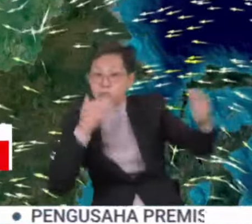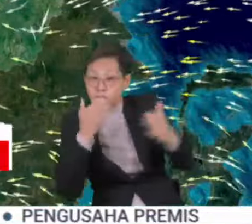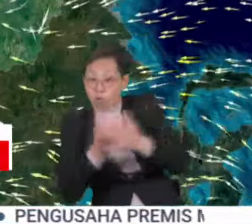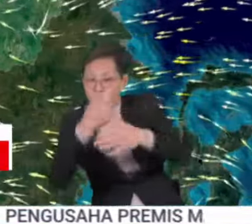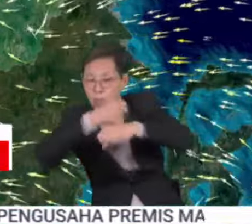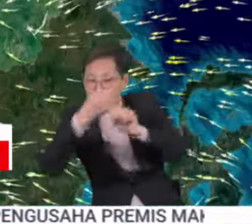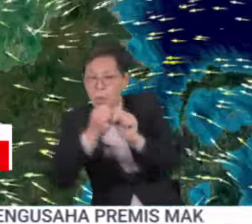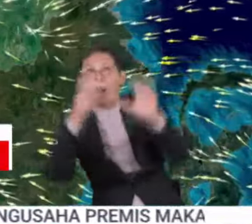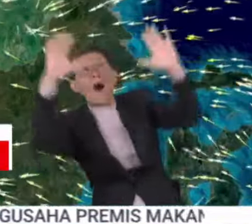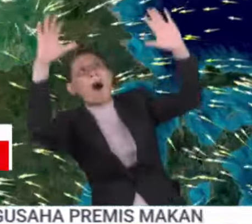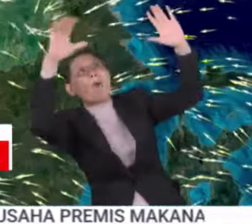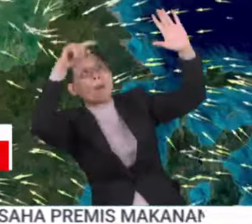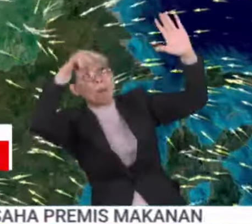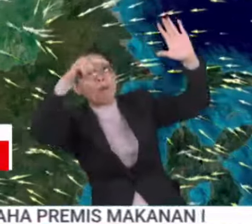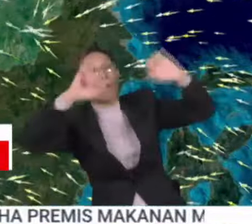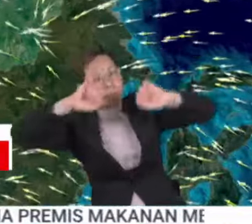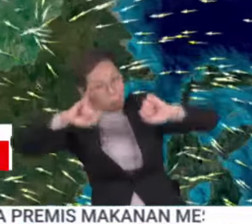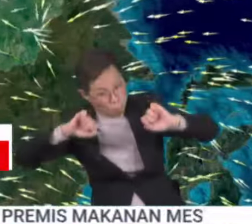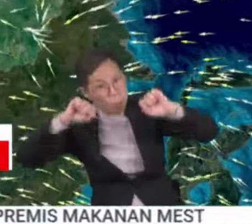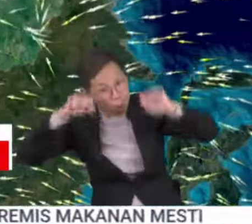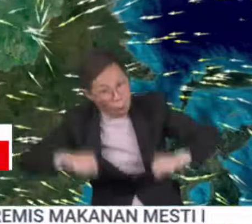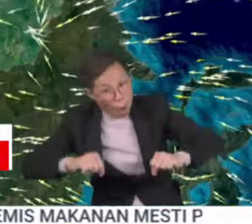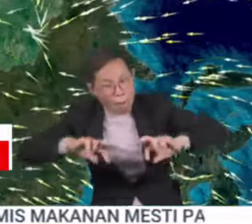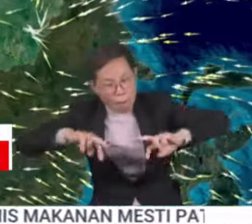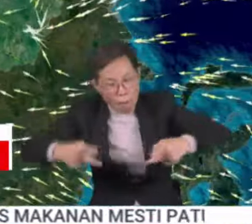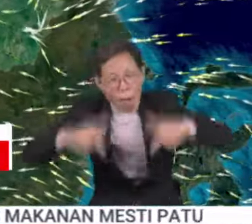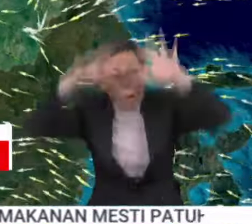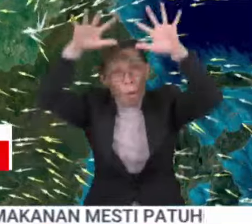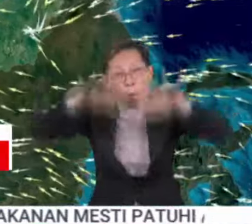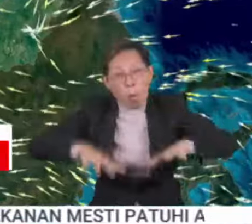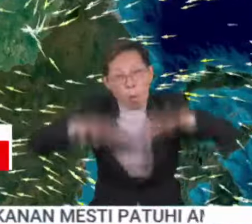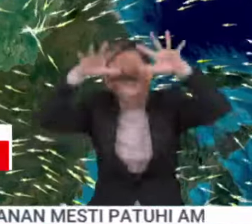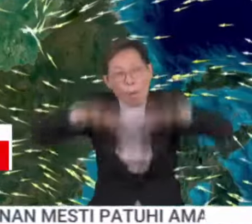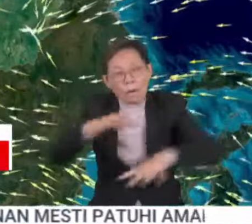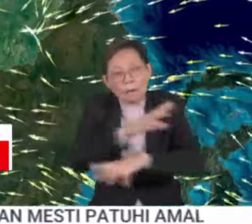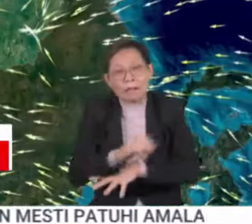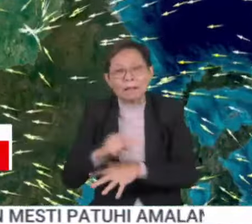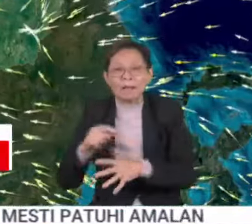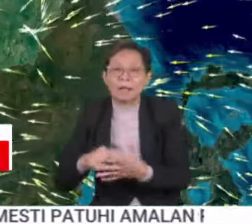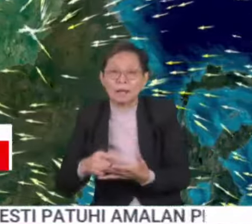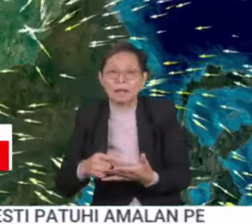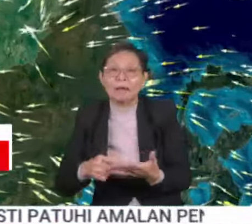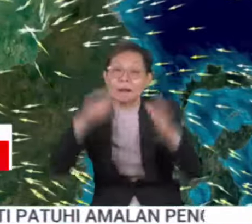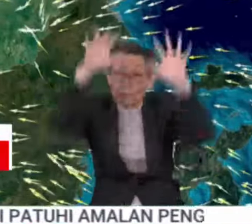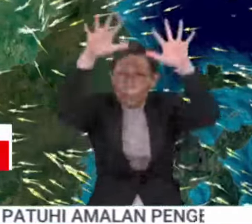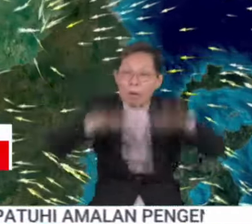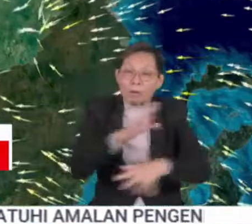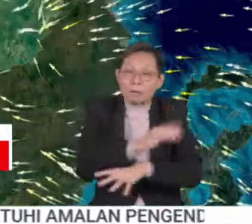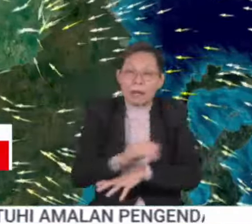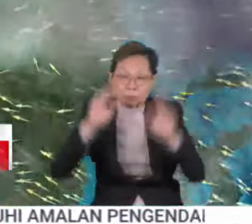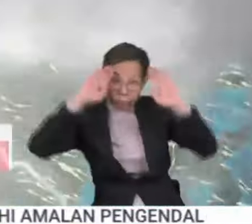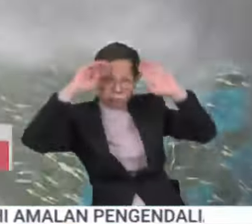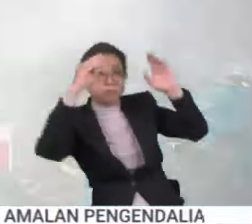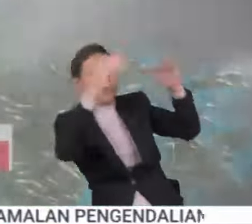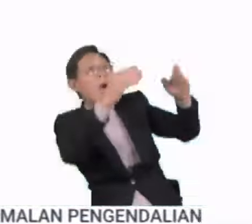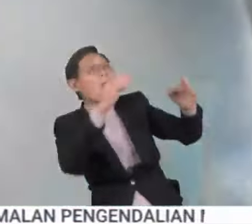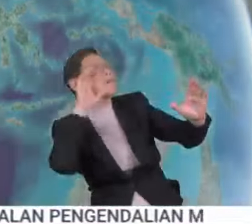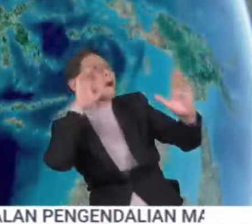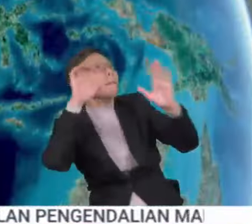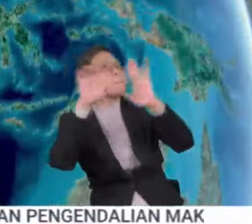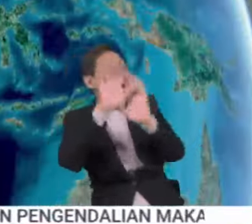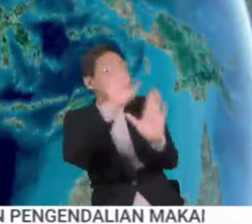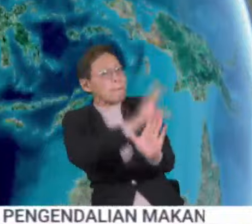awan aktif yang boleh membawa keadaan cuaca yang agak lembap. Dan keadaan ini terdapat perhatikan dengan memahati paparan gemerada